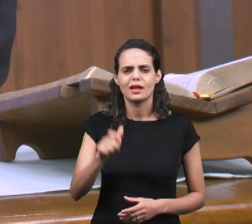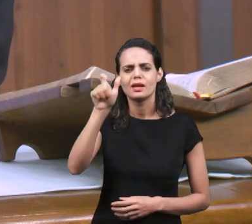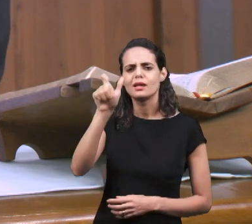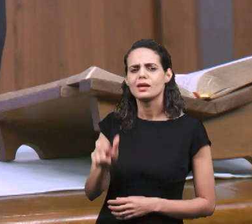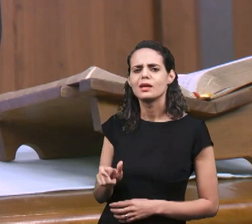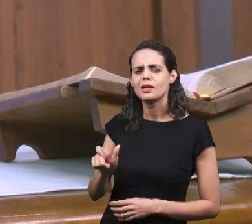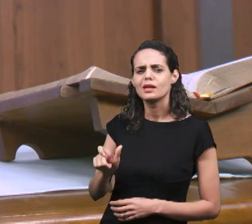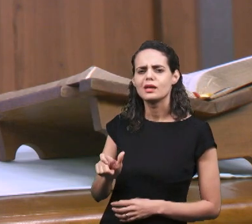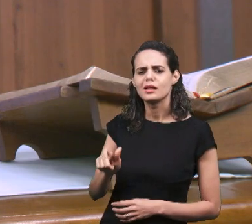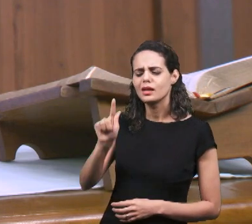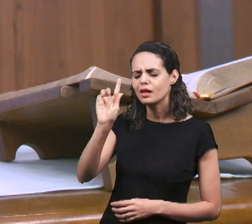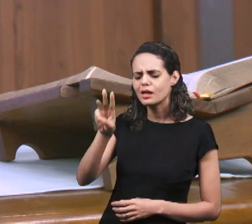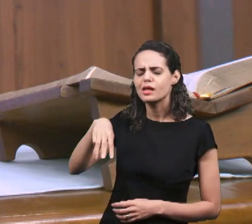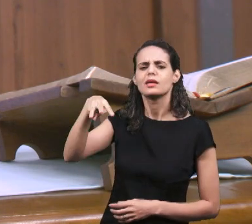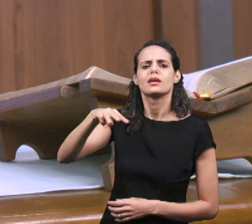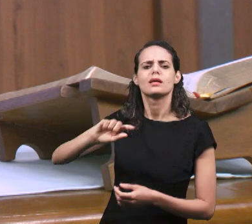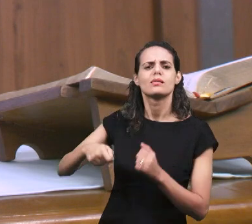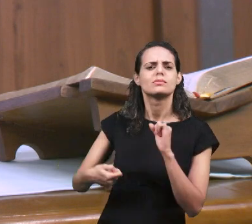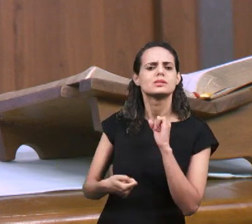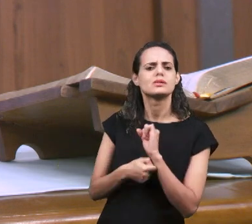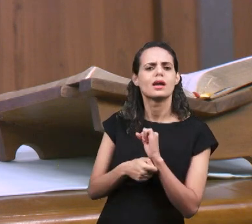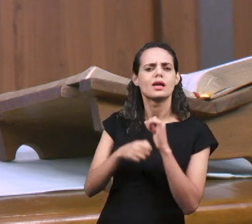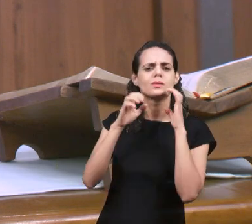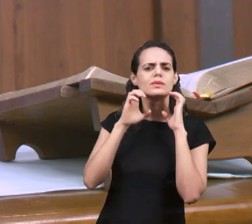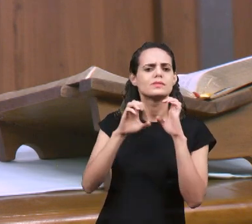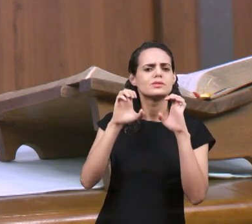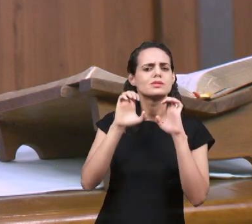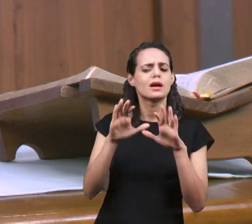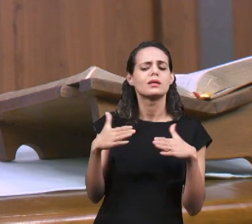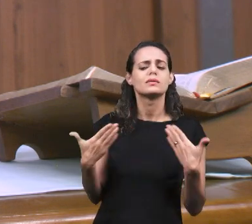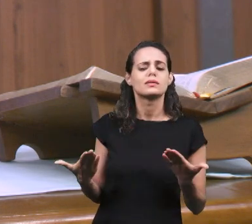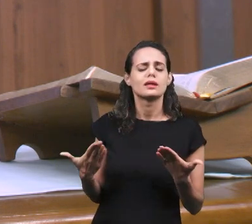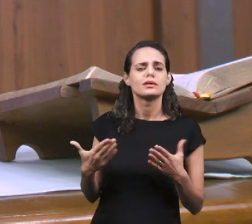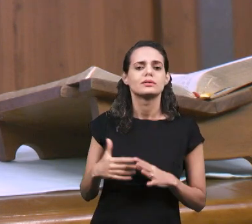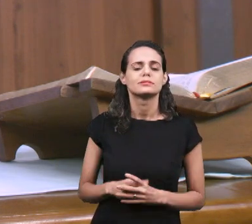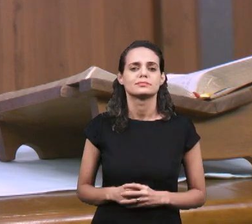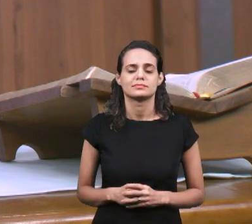le mystère de l'Évangile? Donc, nous allons voir cette réponse qui est ici.